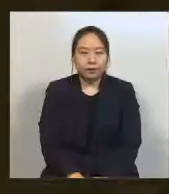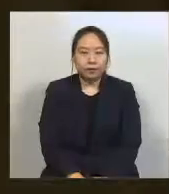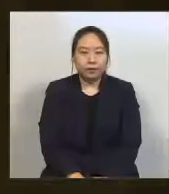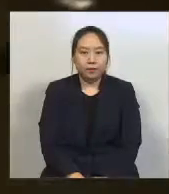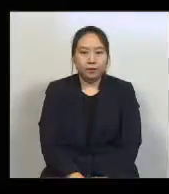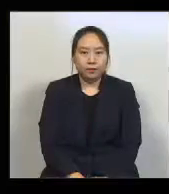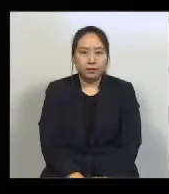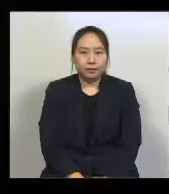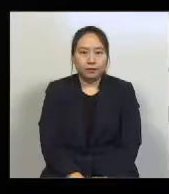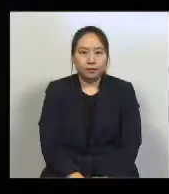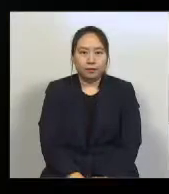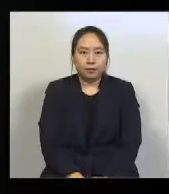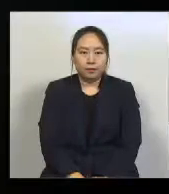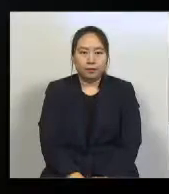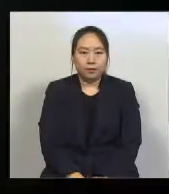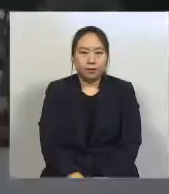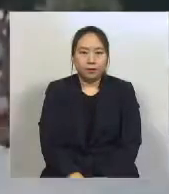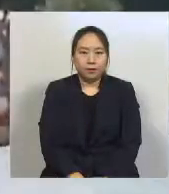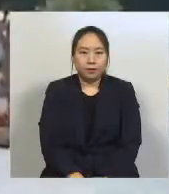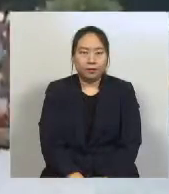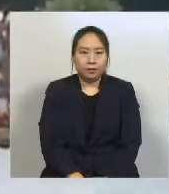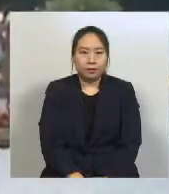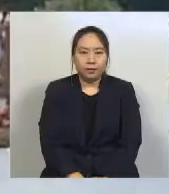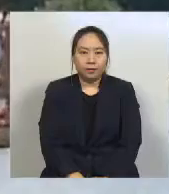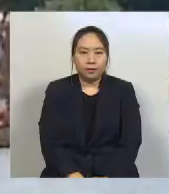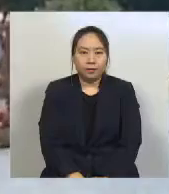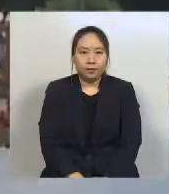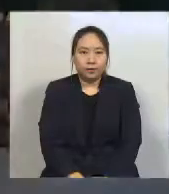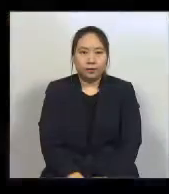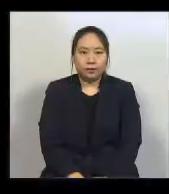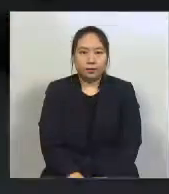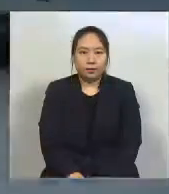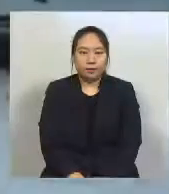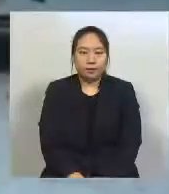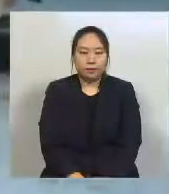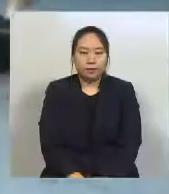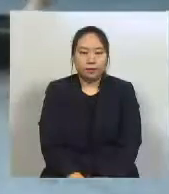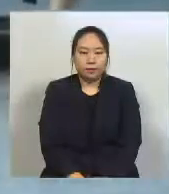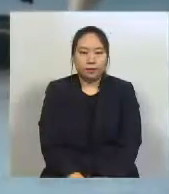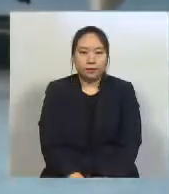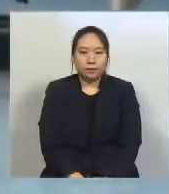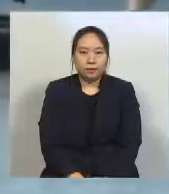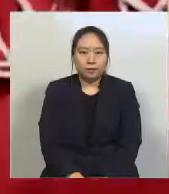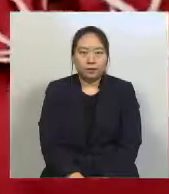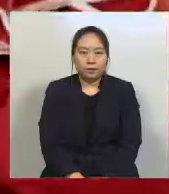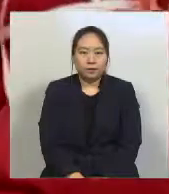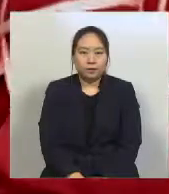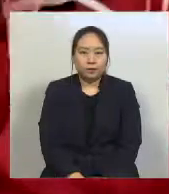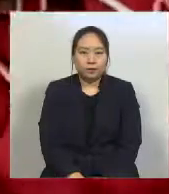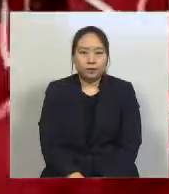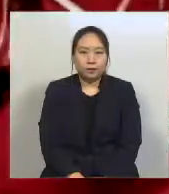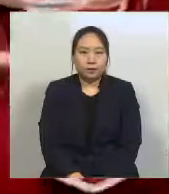สุวรรณหงส่งผู้หอย